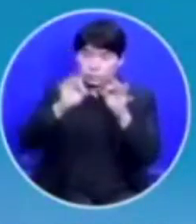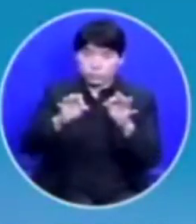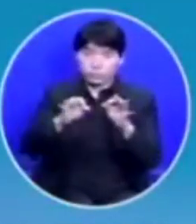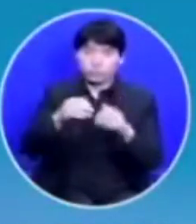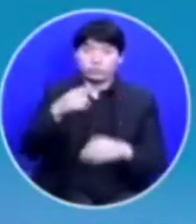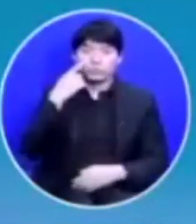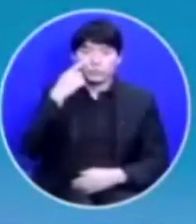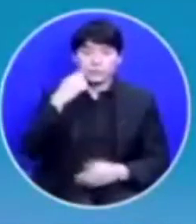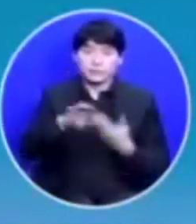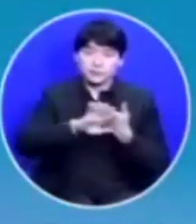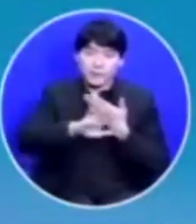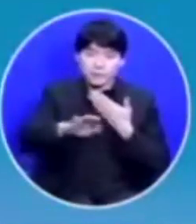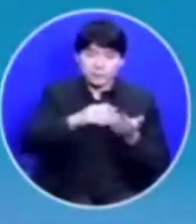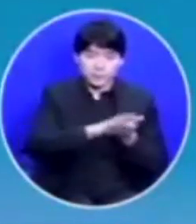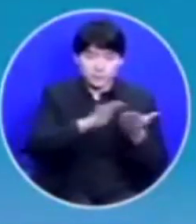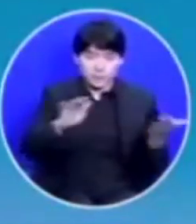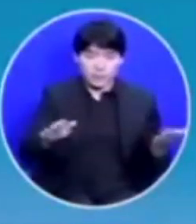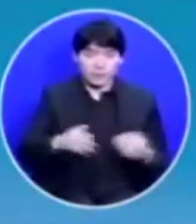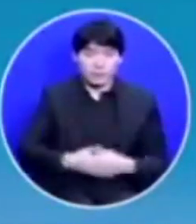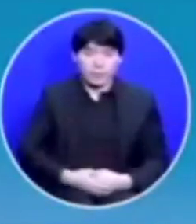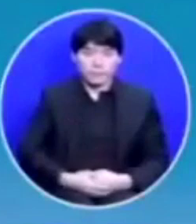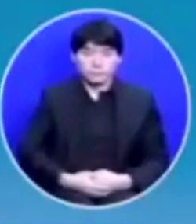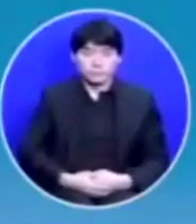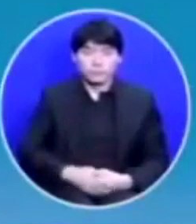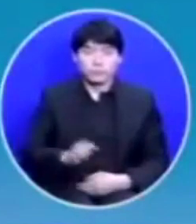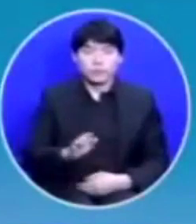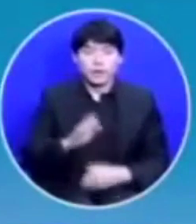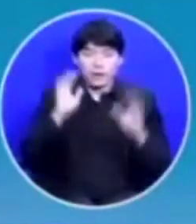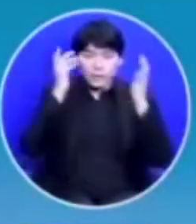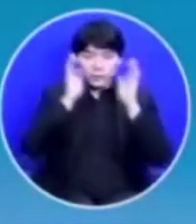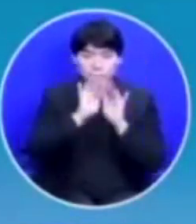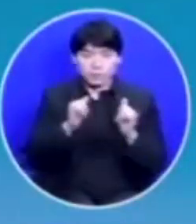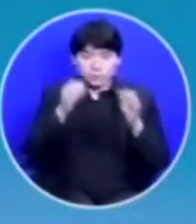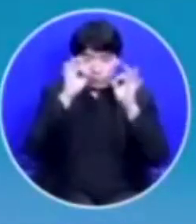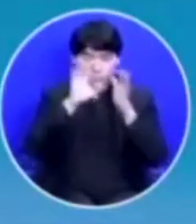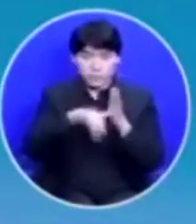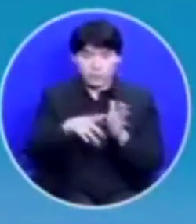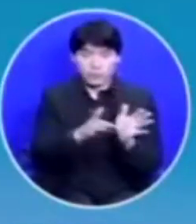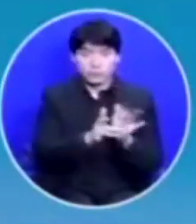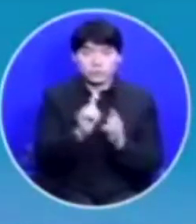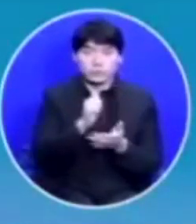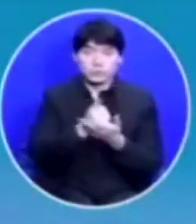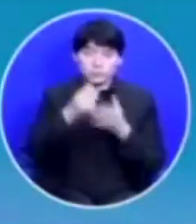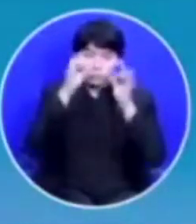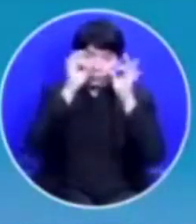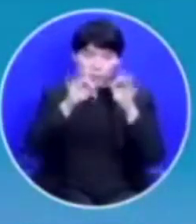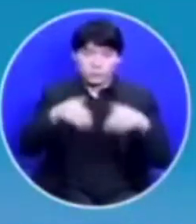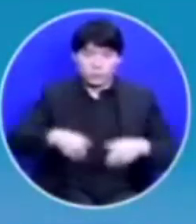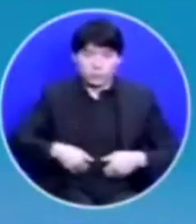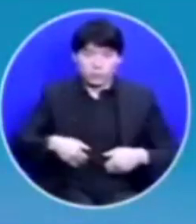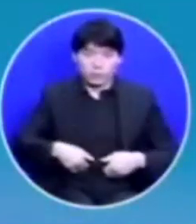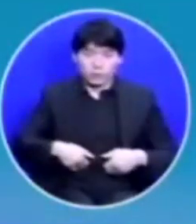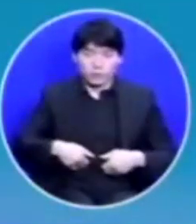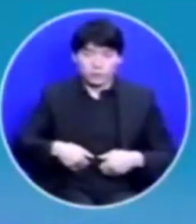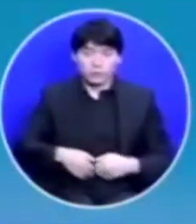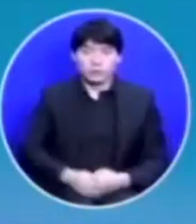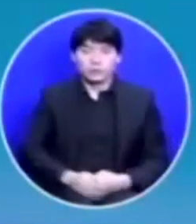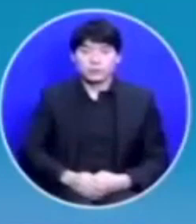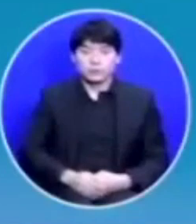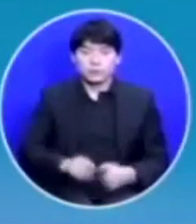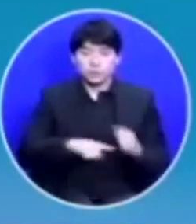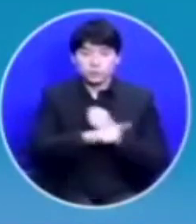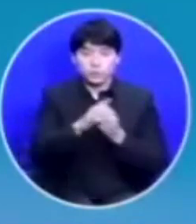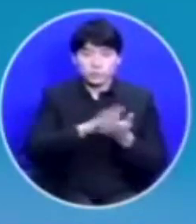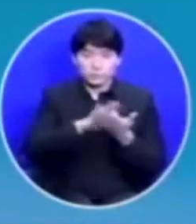우리가 아이를 볼 때 예수님을 바라봐야 되는 이유입니다 부모 호가 보는 눈도 정확한 눈이 아닙니다